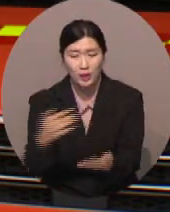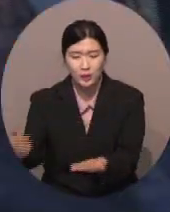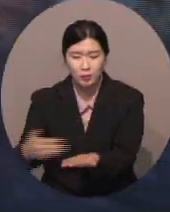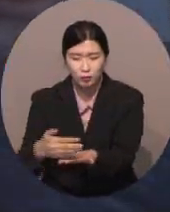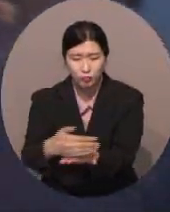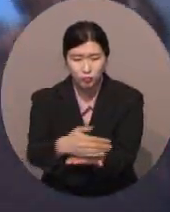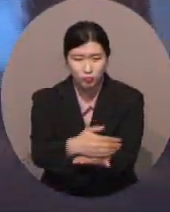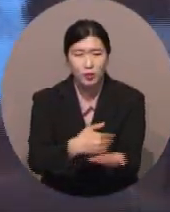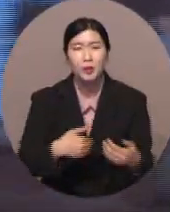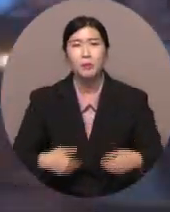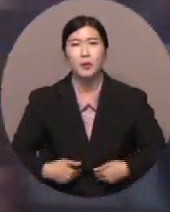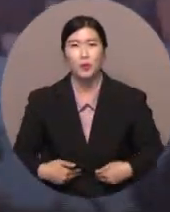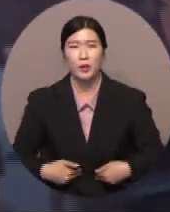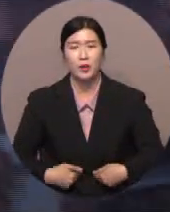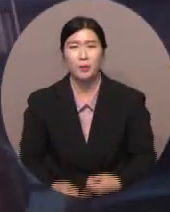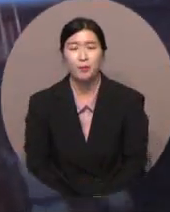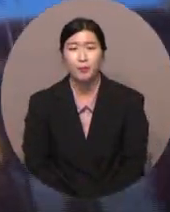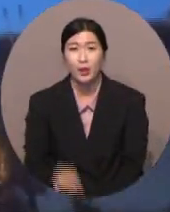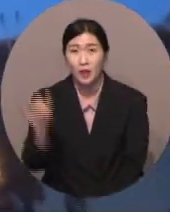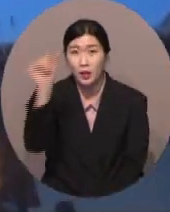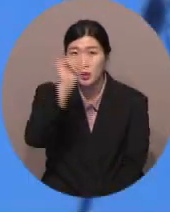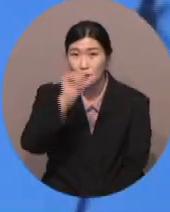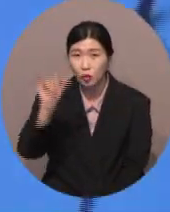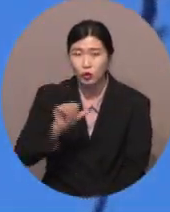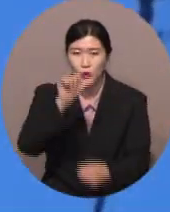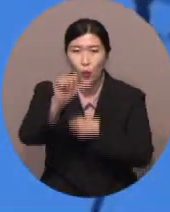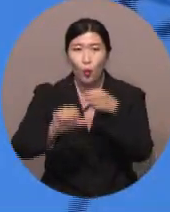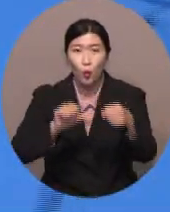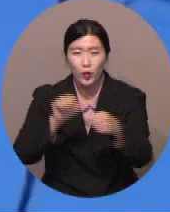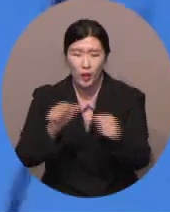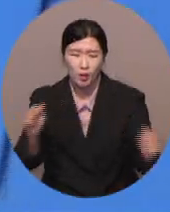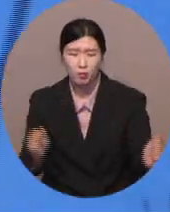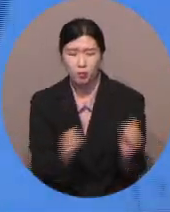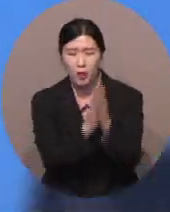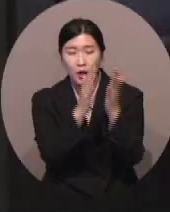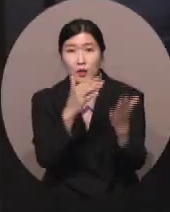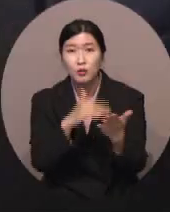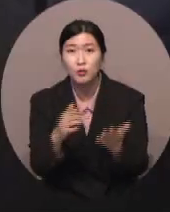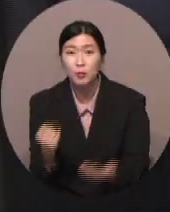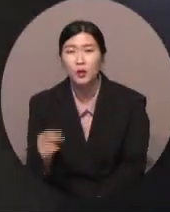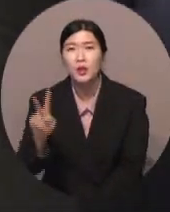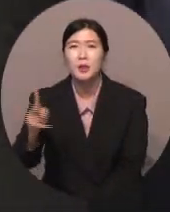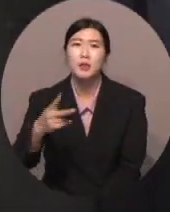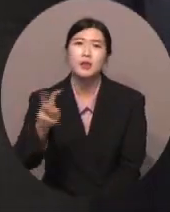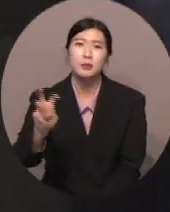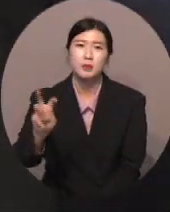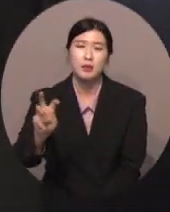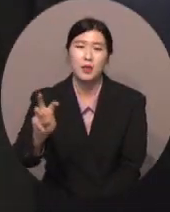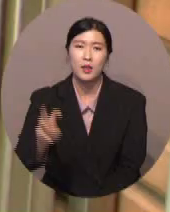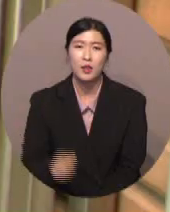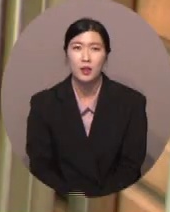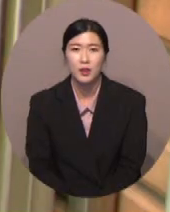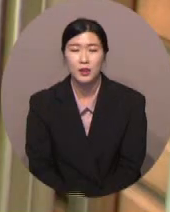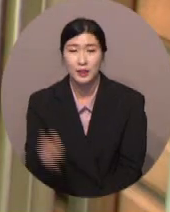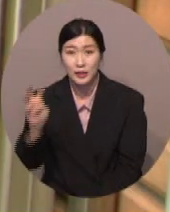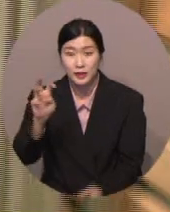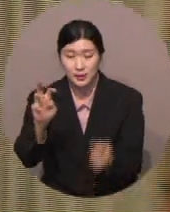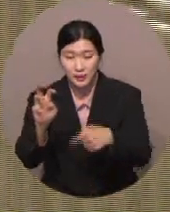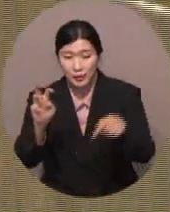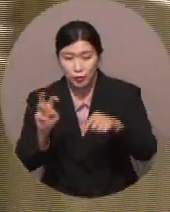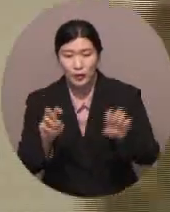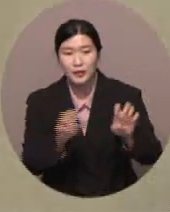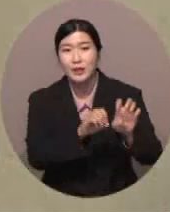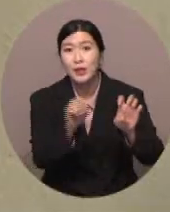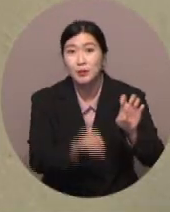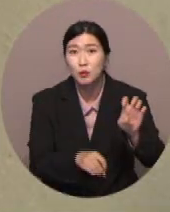되고. 최근 5년간 전국에서 발생한 LP가스 사고는 모두 230여 건. 이 중 40%가